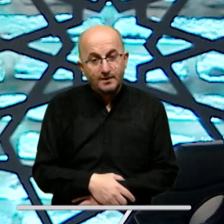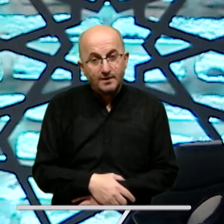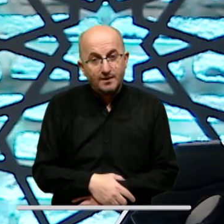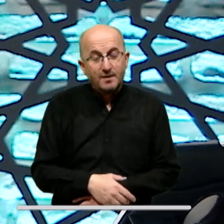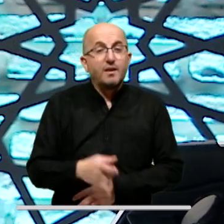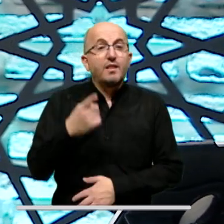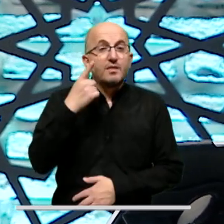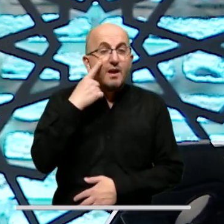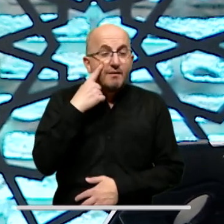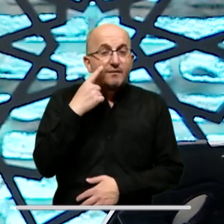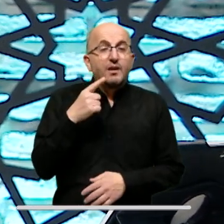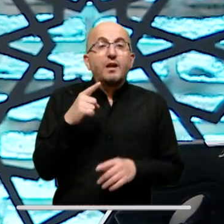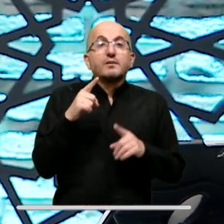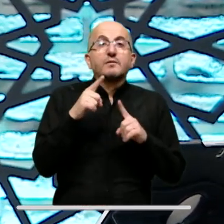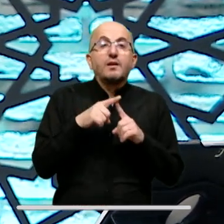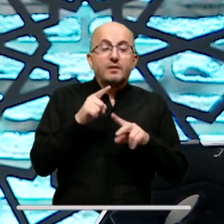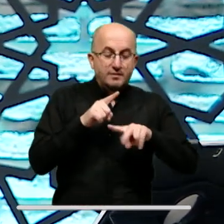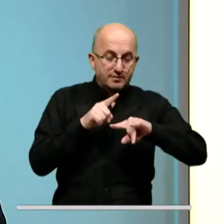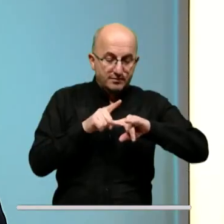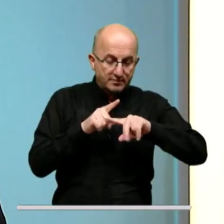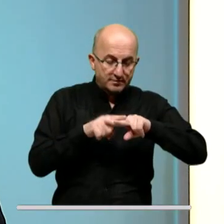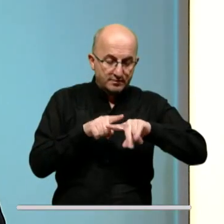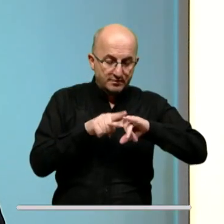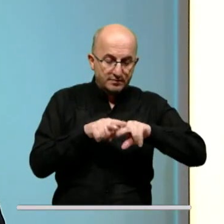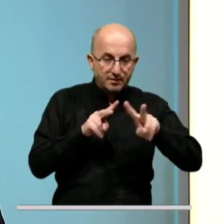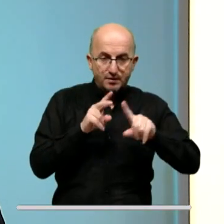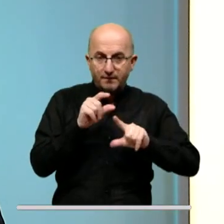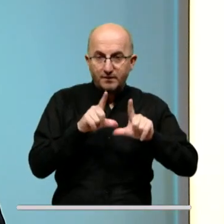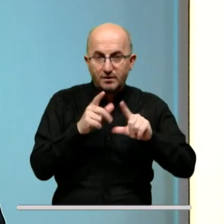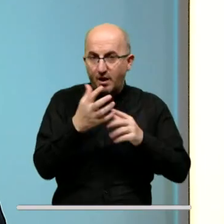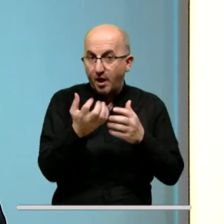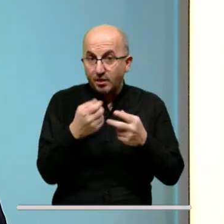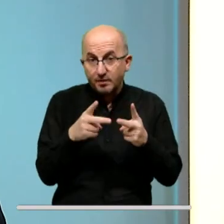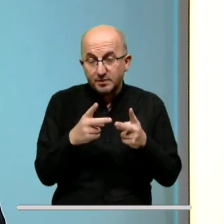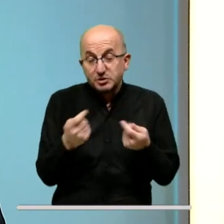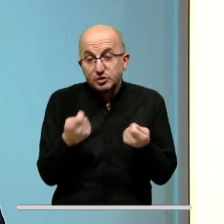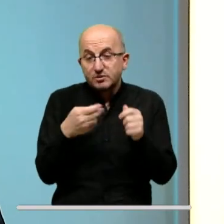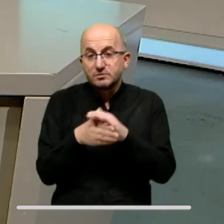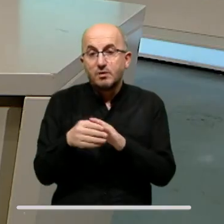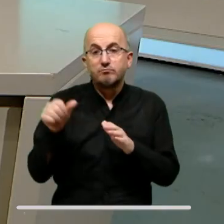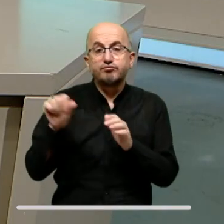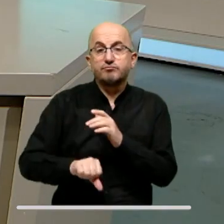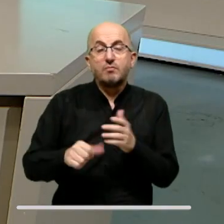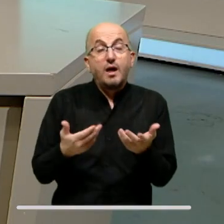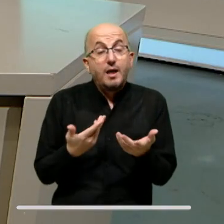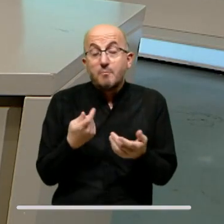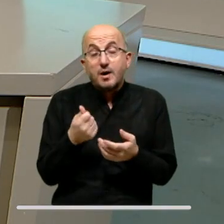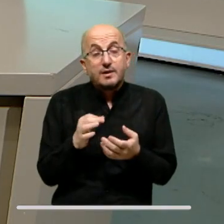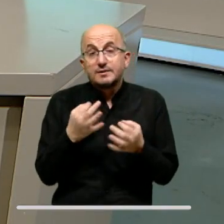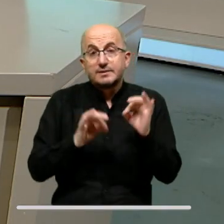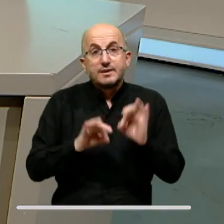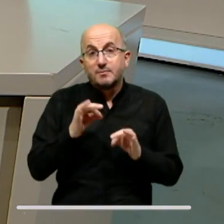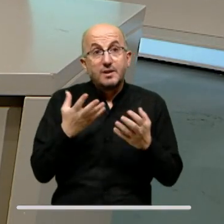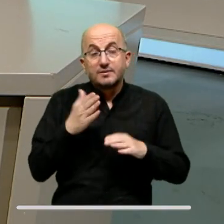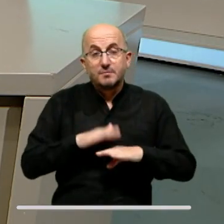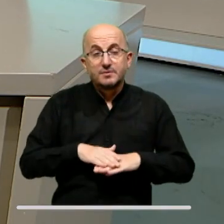Yani devlet tahvili alınabilir mi mesela ticaretten anlamıyor birikimi var bir işe girse Belki batıracak adam bu kişi nasıl değerlendirmeli parasını